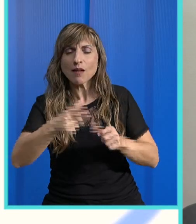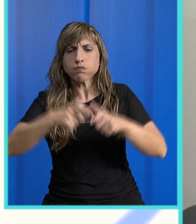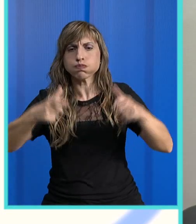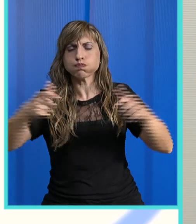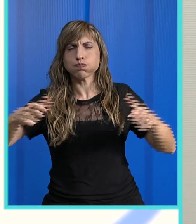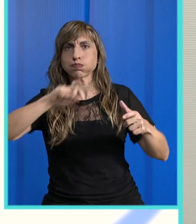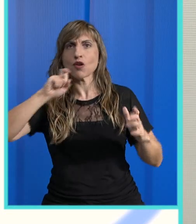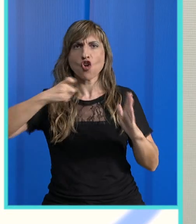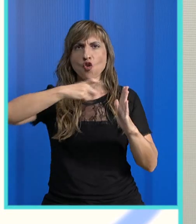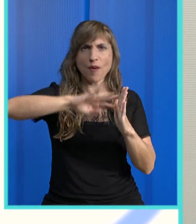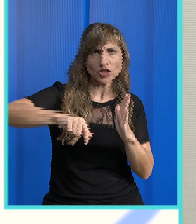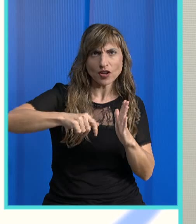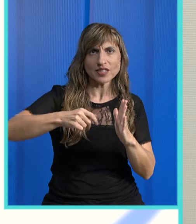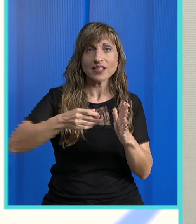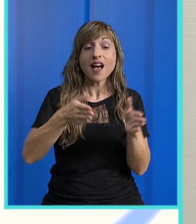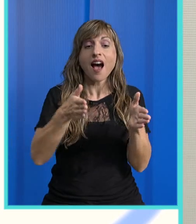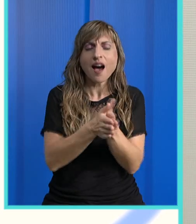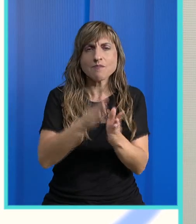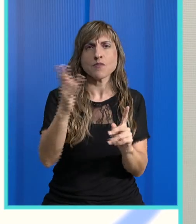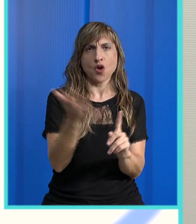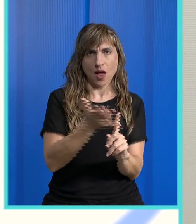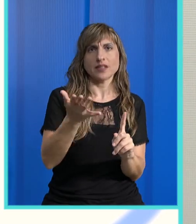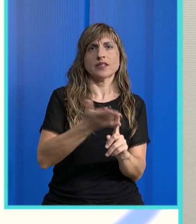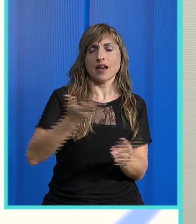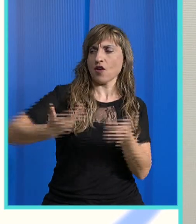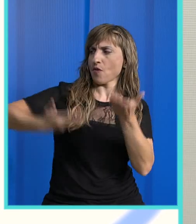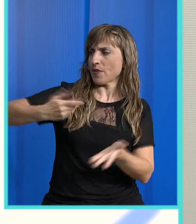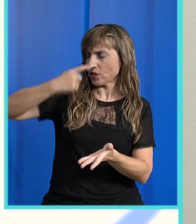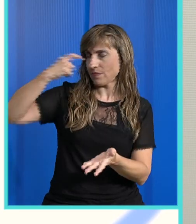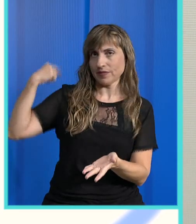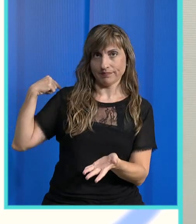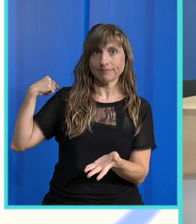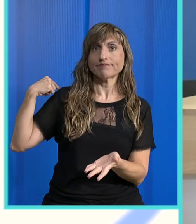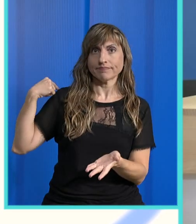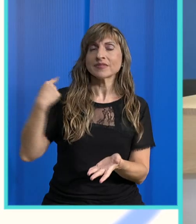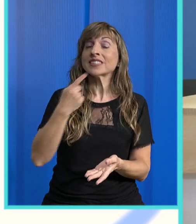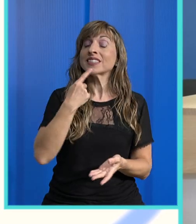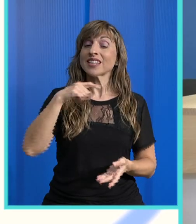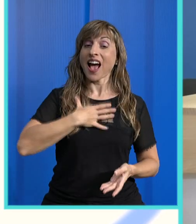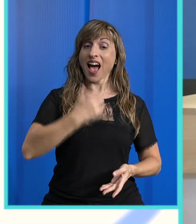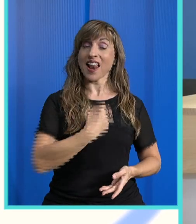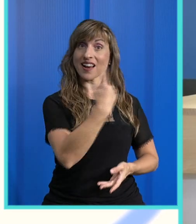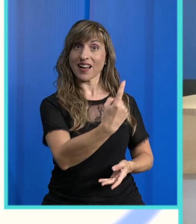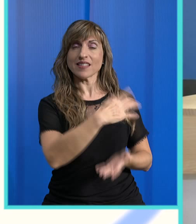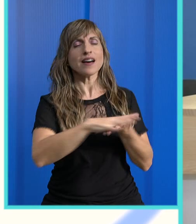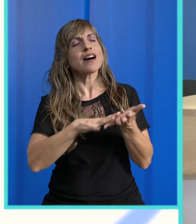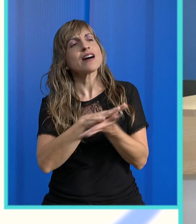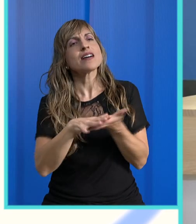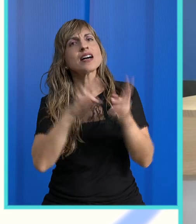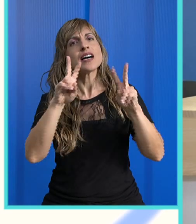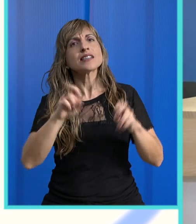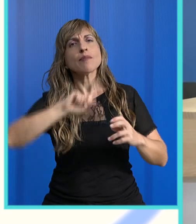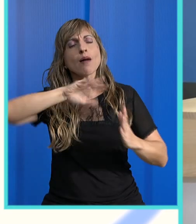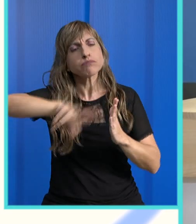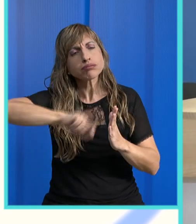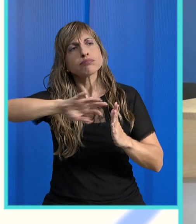deixa el balanç del primer trimestre del Ministeri de l'Interior en comparació amb l'any passat. El socialista defensa que l'alcalde només parla de la multireincidència i dels